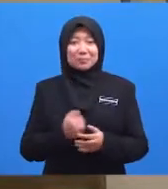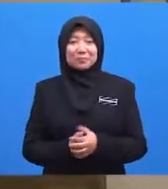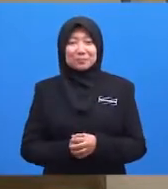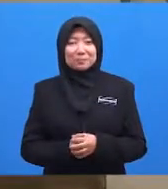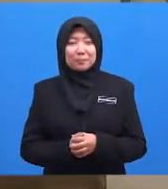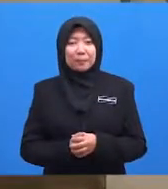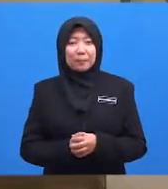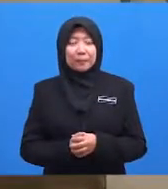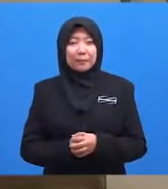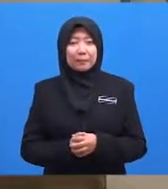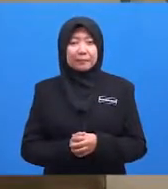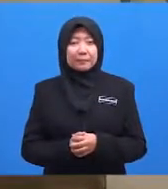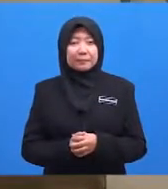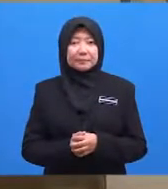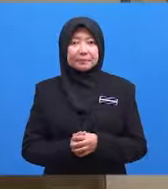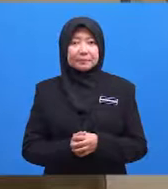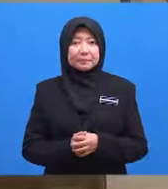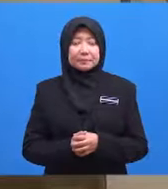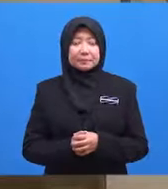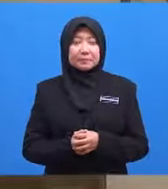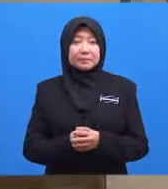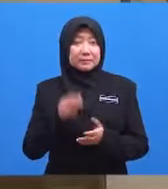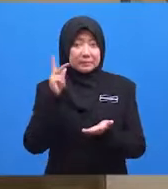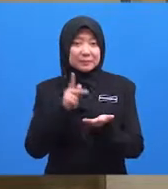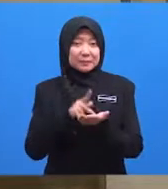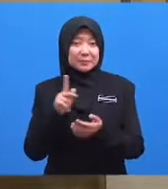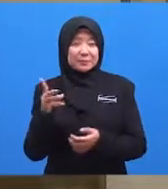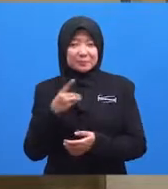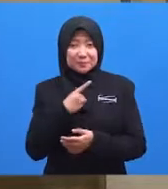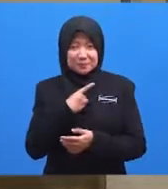pada hari ini, cikgu memperkenalkan diri cikgu.